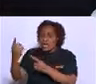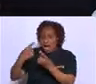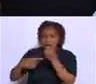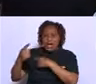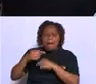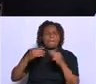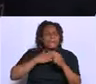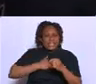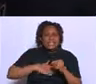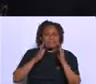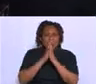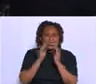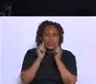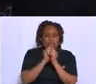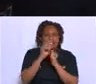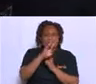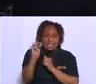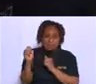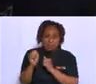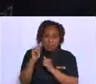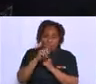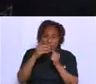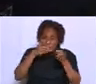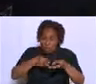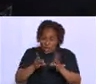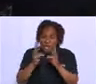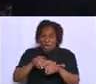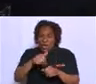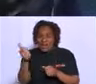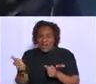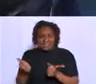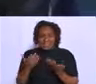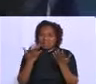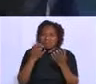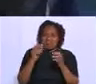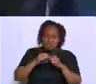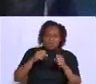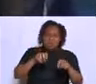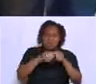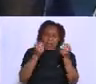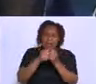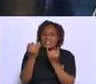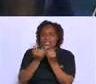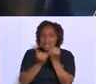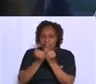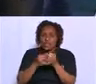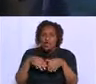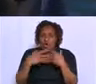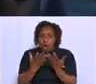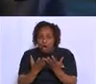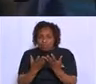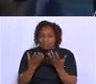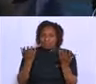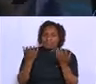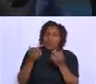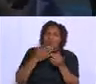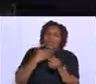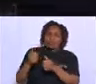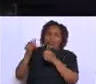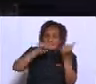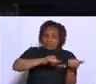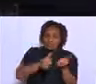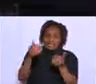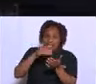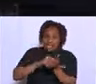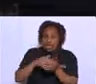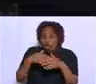nao. Wale watu ambao kwa namna moja ama nyingine walirudi nyuma, walivunja Sabato, kuna ambao wanahitaji kushika Sabato kwa mara ya kwanza ndipo